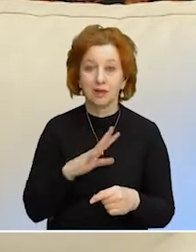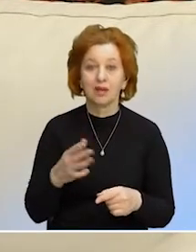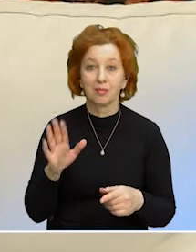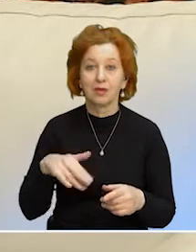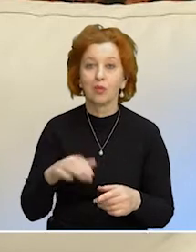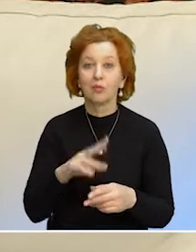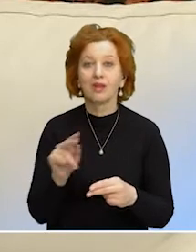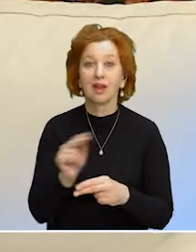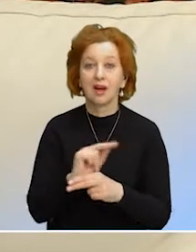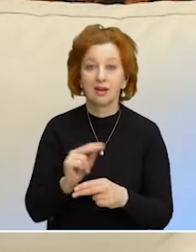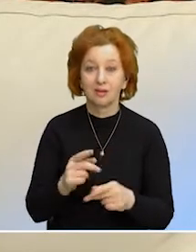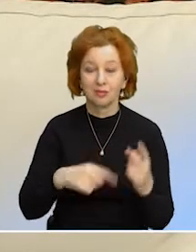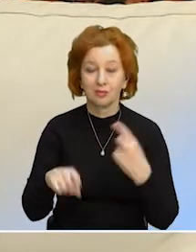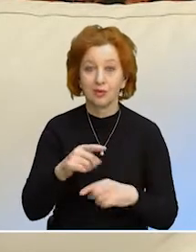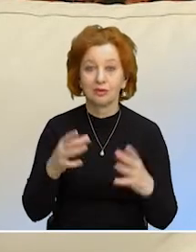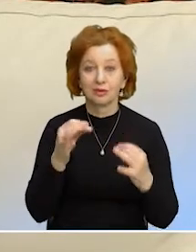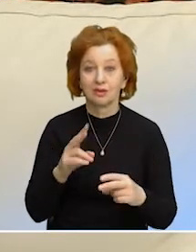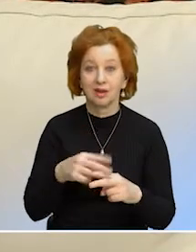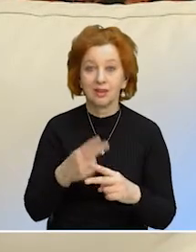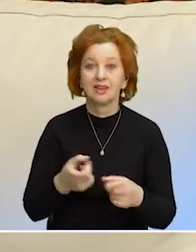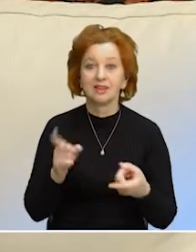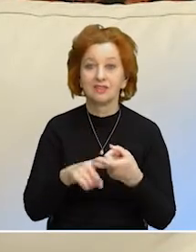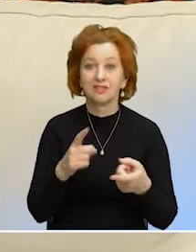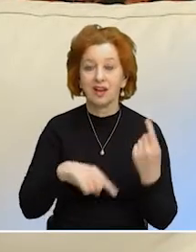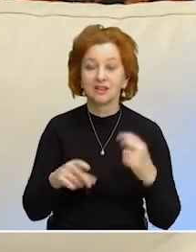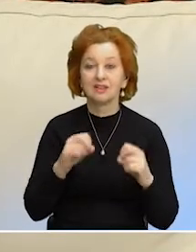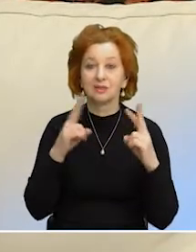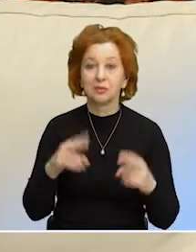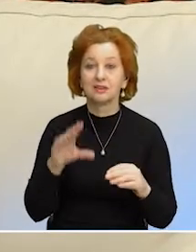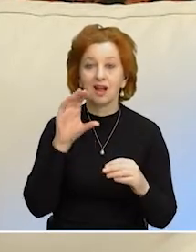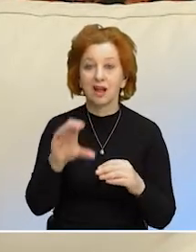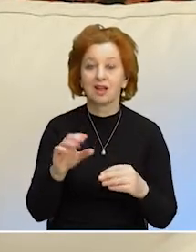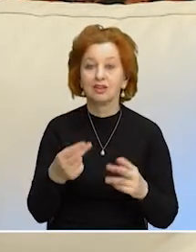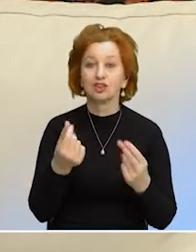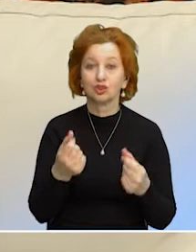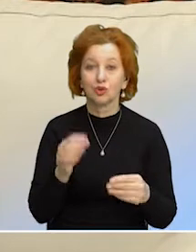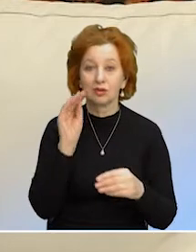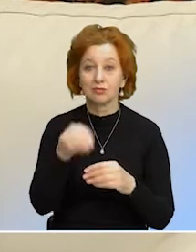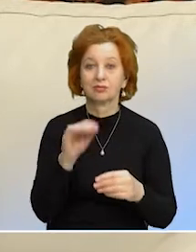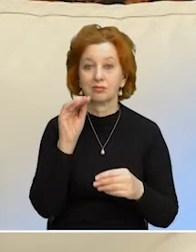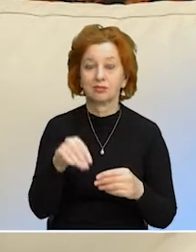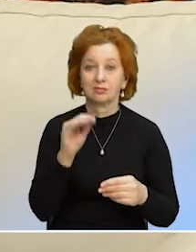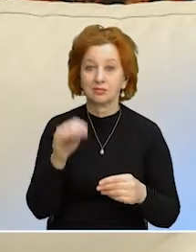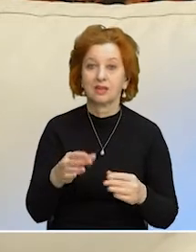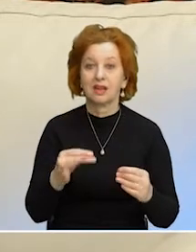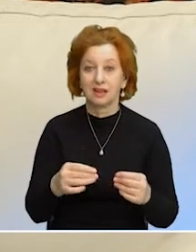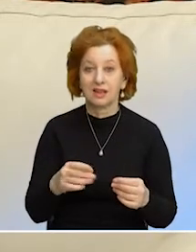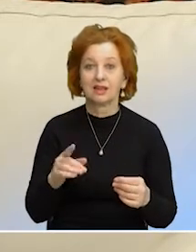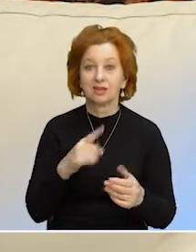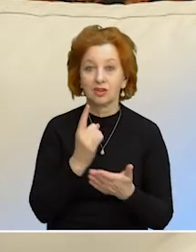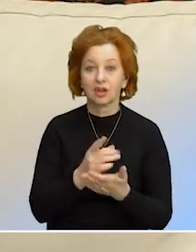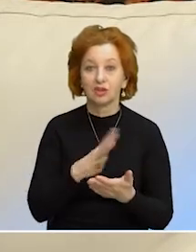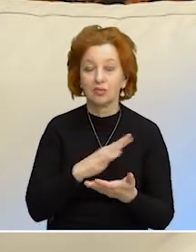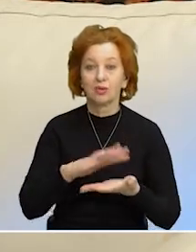наоборот. То есть это программа взаимного займа, но существует еще и специальный счет, когда жители принимают решения сами жители, никто не вправе им диктовать